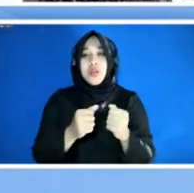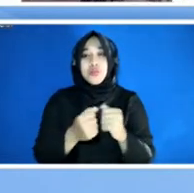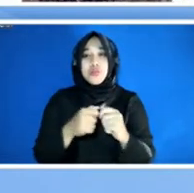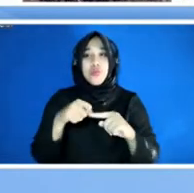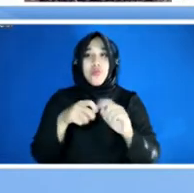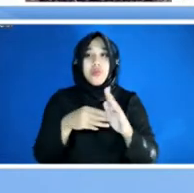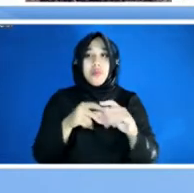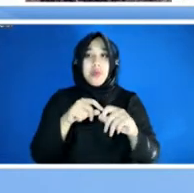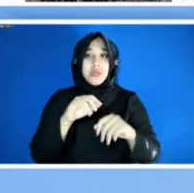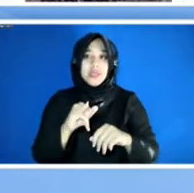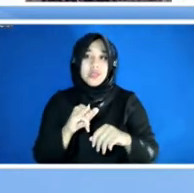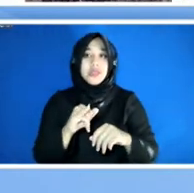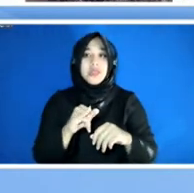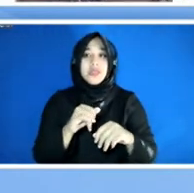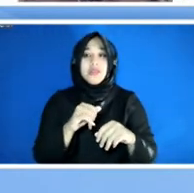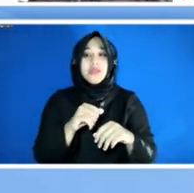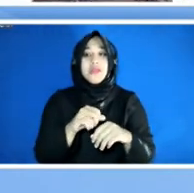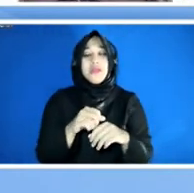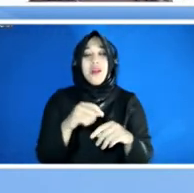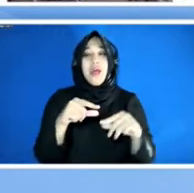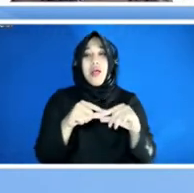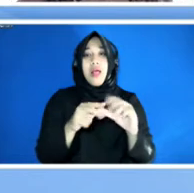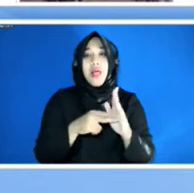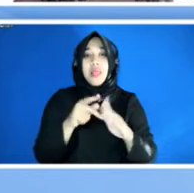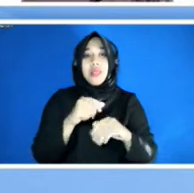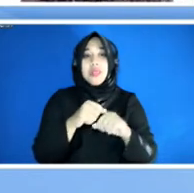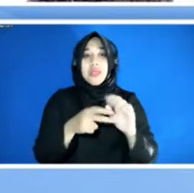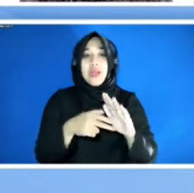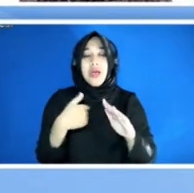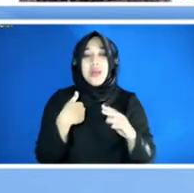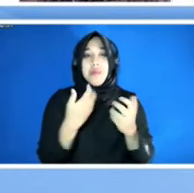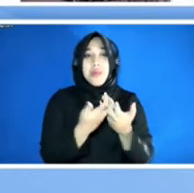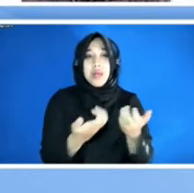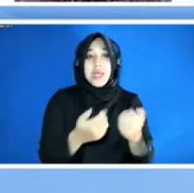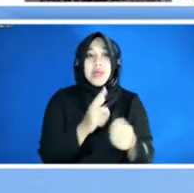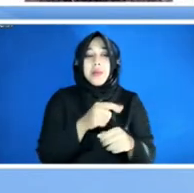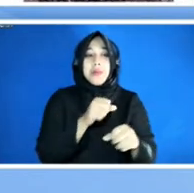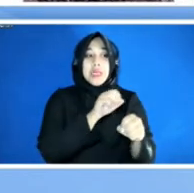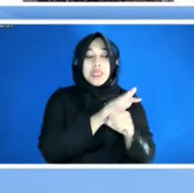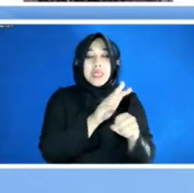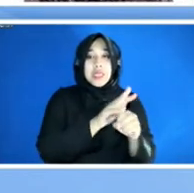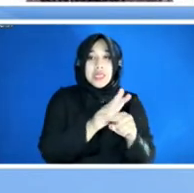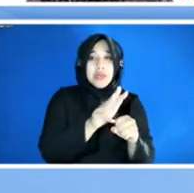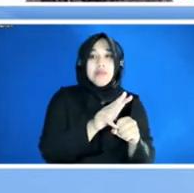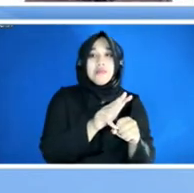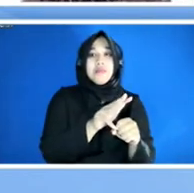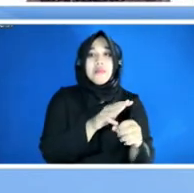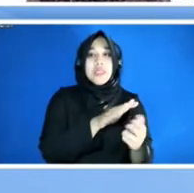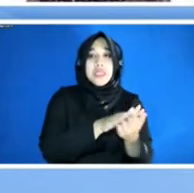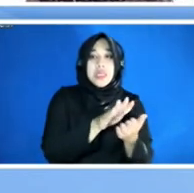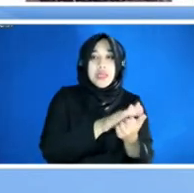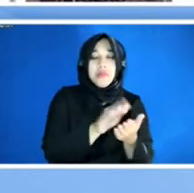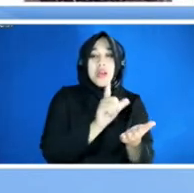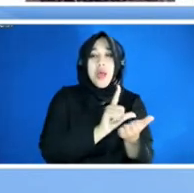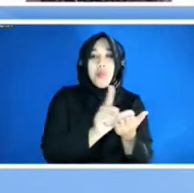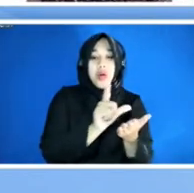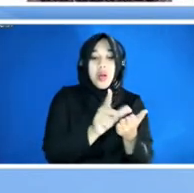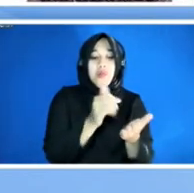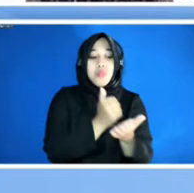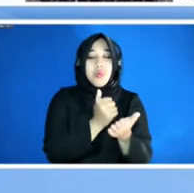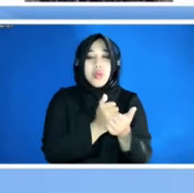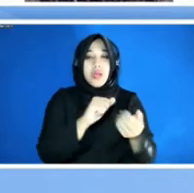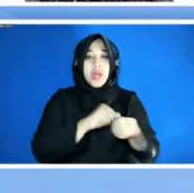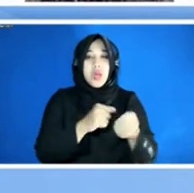dengan antigen. Yang tadi ada perbedaan karena yang dikirimkan, yang dilaporkan ke provinsi atau kabupaten kota biasanya kasus konfirmasi